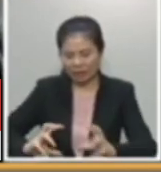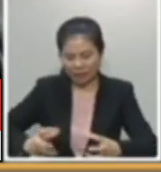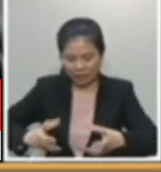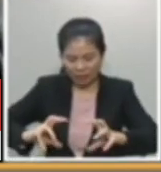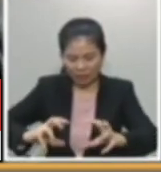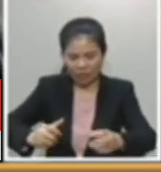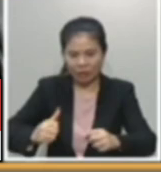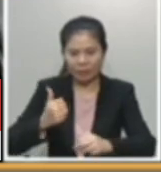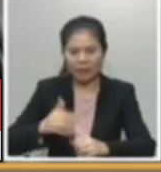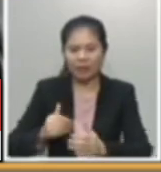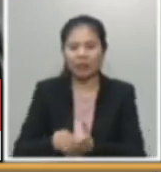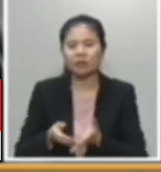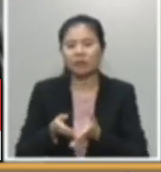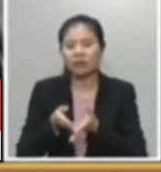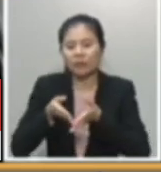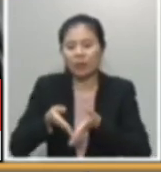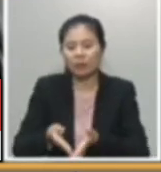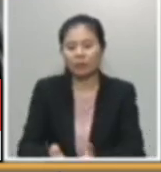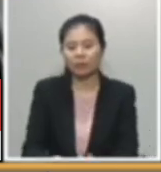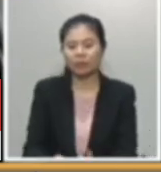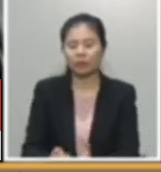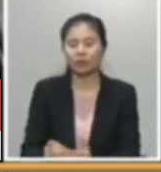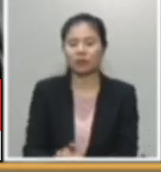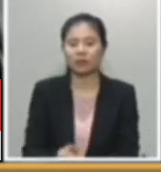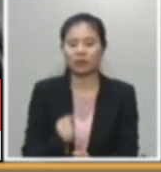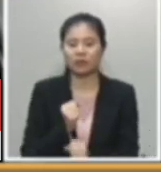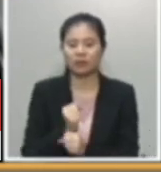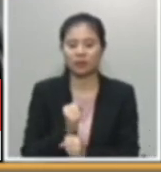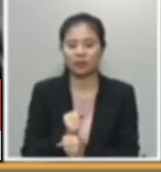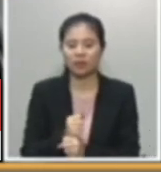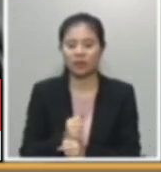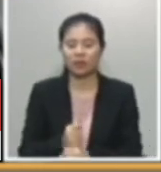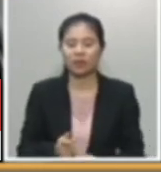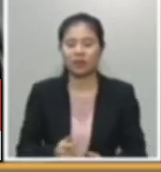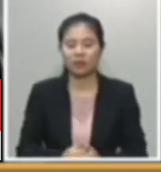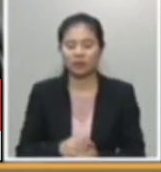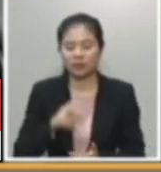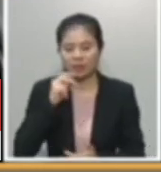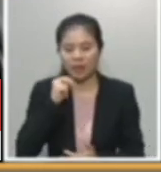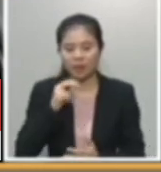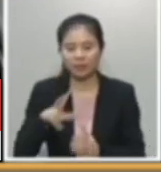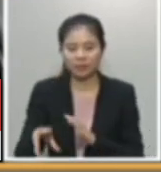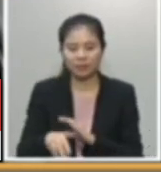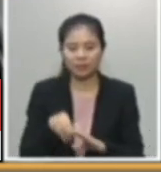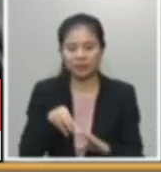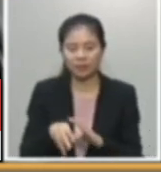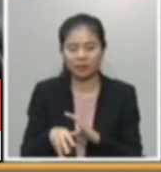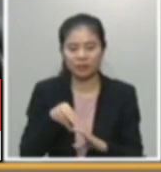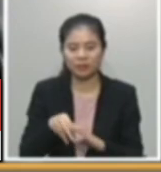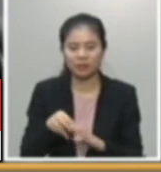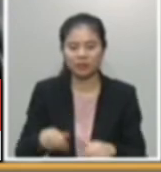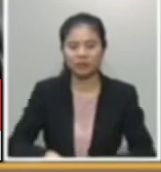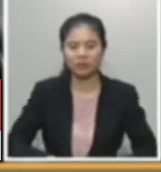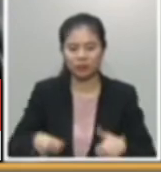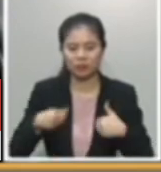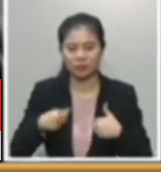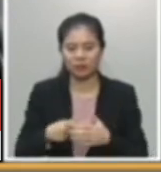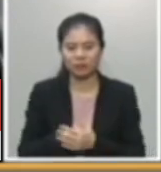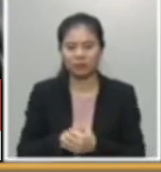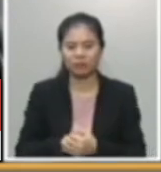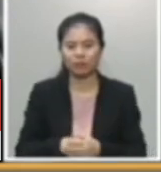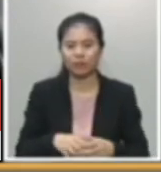าวหรือรวมพลังแรงและสองมือแย่งน้ำยื้อชีวิตและจิตวิญญ